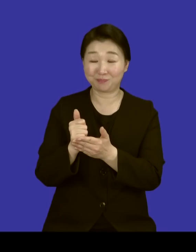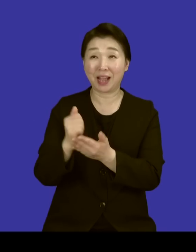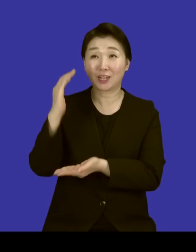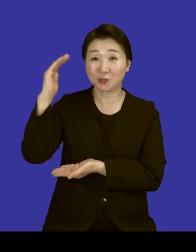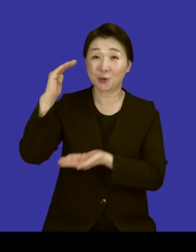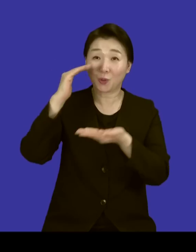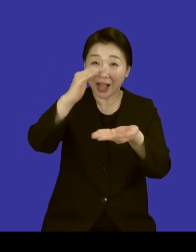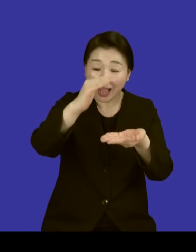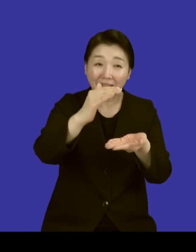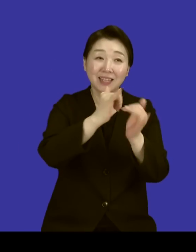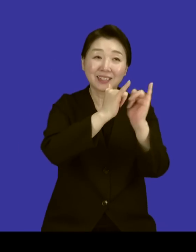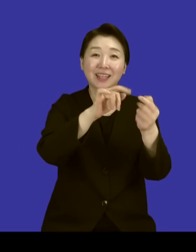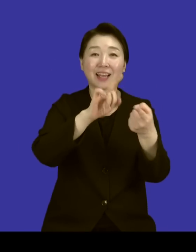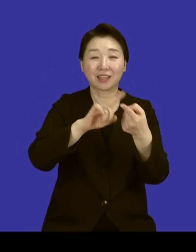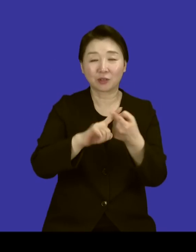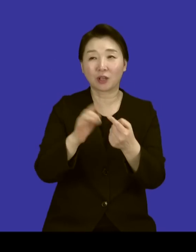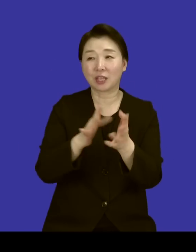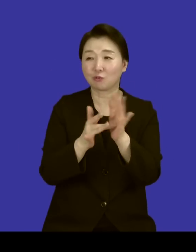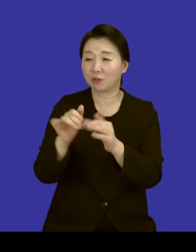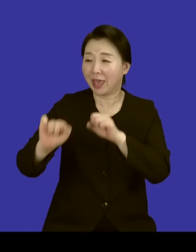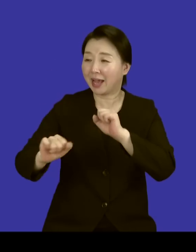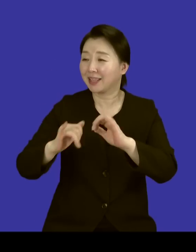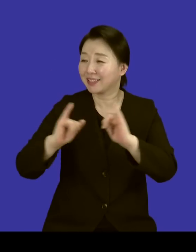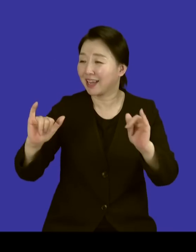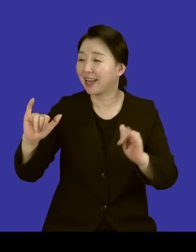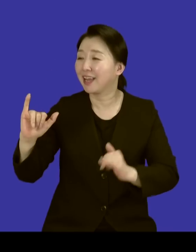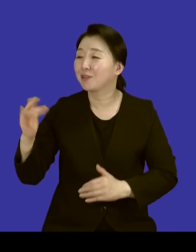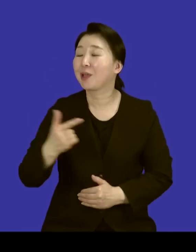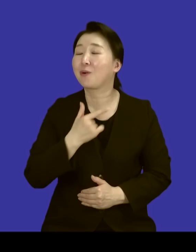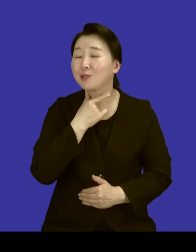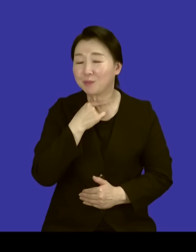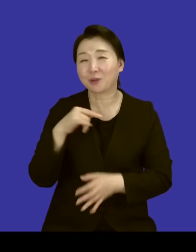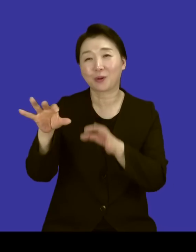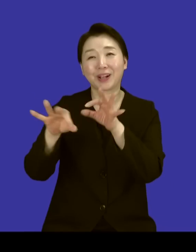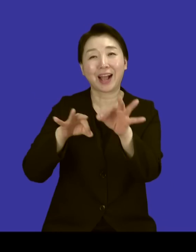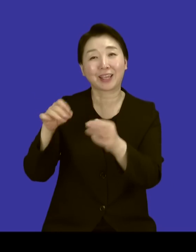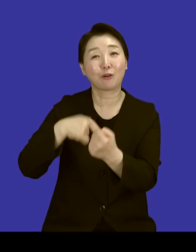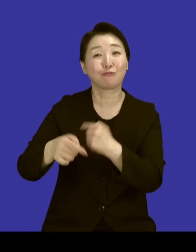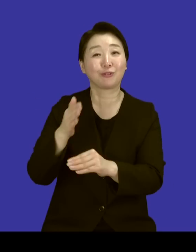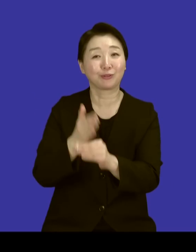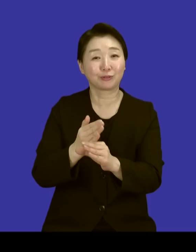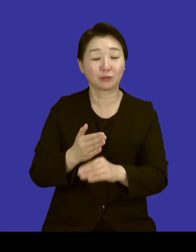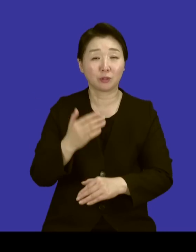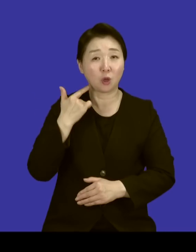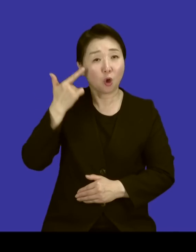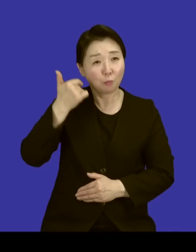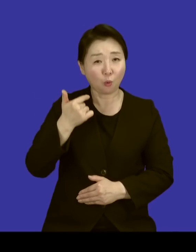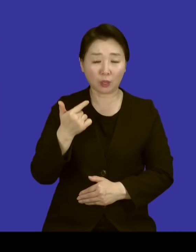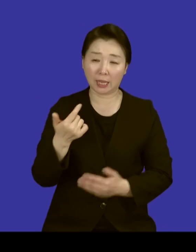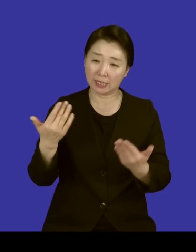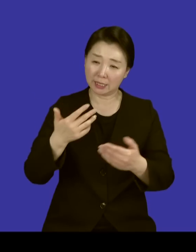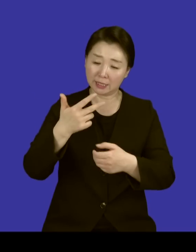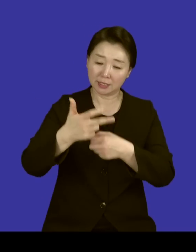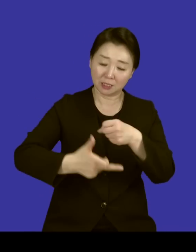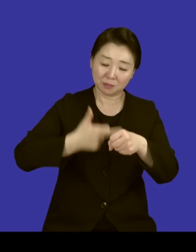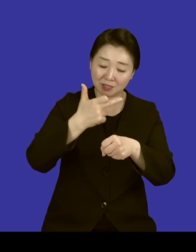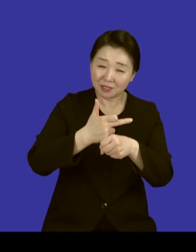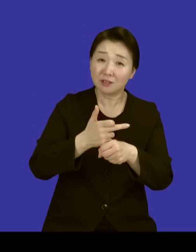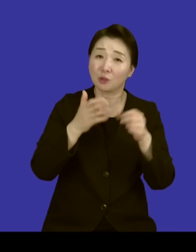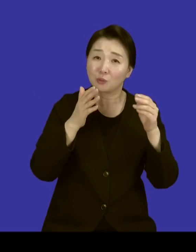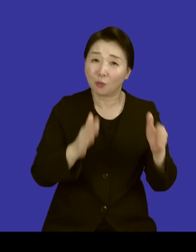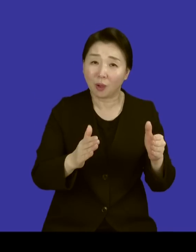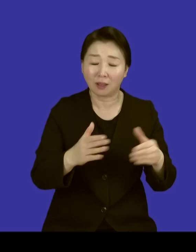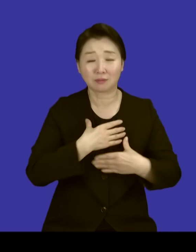자에서 예수님처럼 행하는 자가 되고 싶어서 선택하신 길이라고 하시는데요. 이게 목회 17년이면 네. 사실 좀 이제